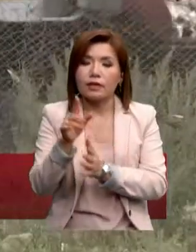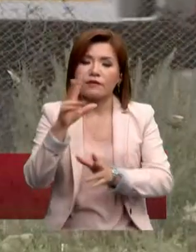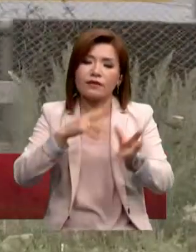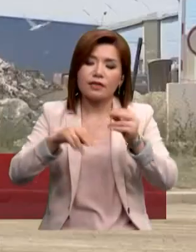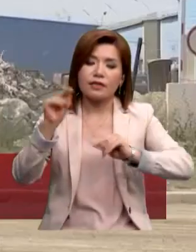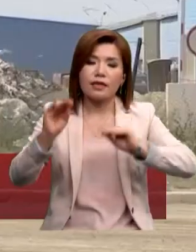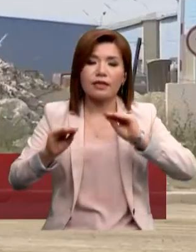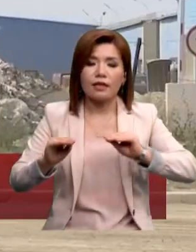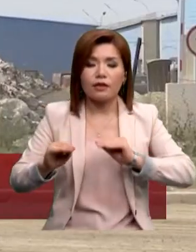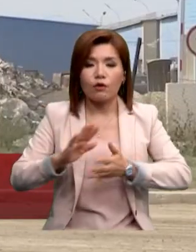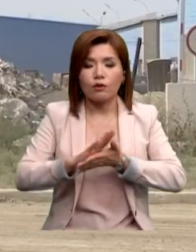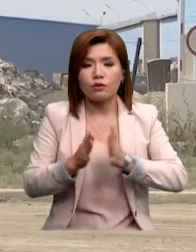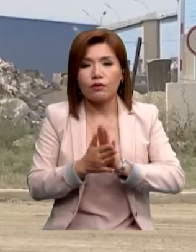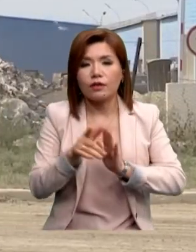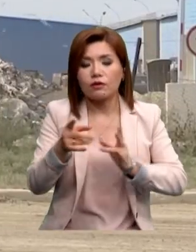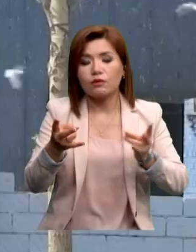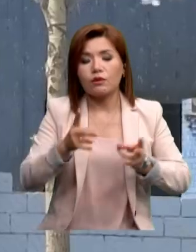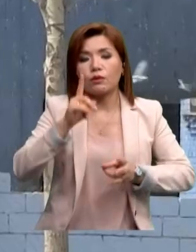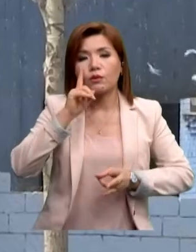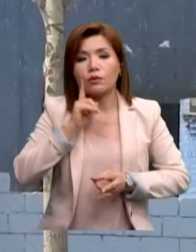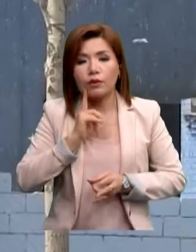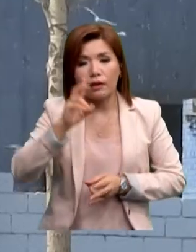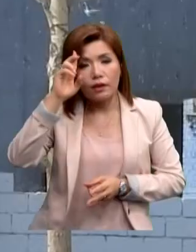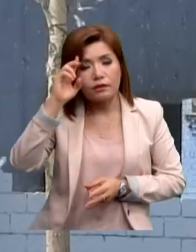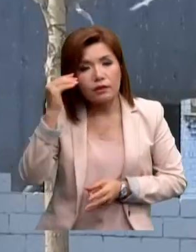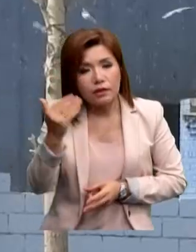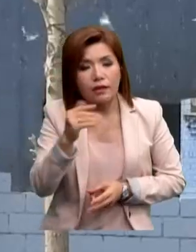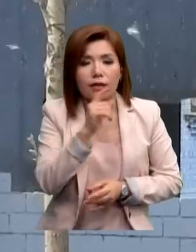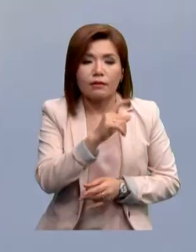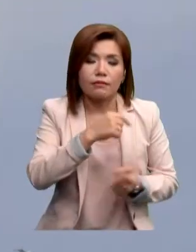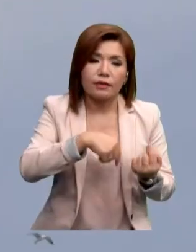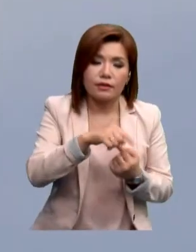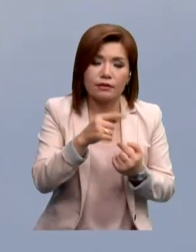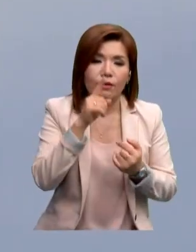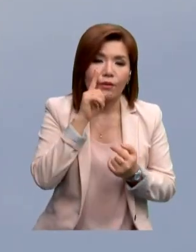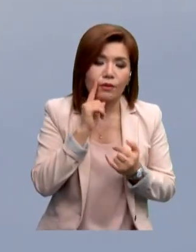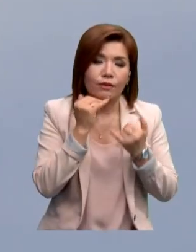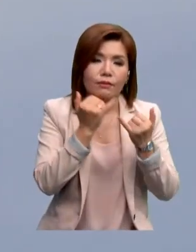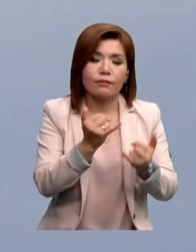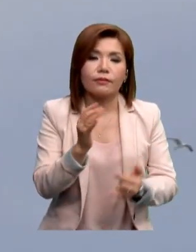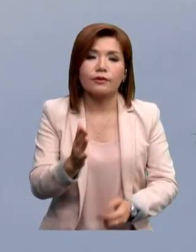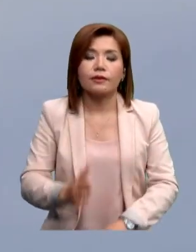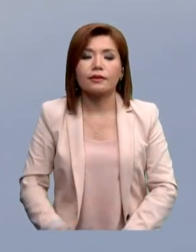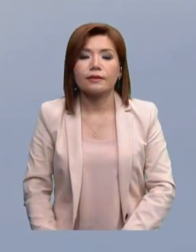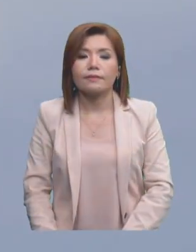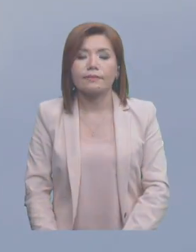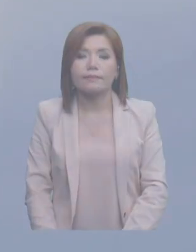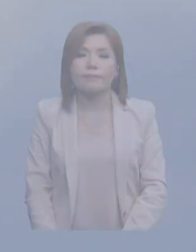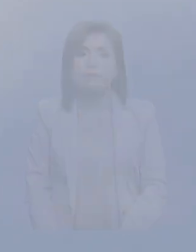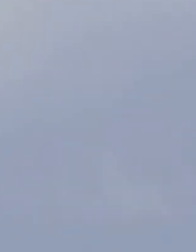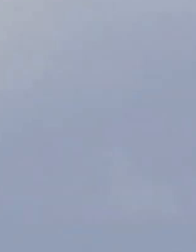на создание условий, которые будут выгодны как государству, так и бизнесу. Батагоз Марабаева, Атамикен Бизнес.